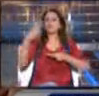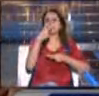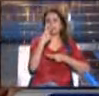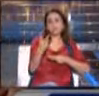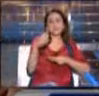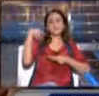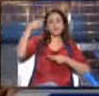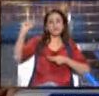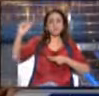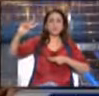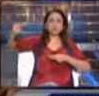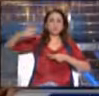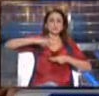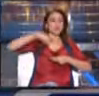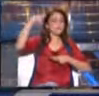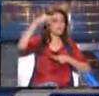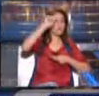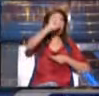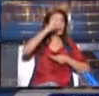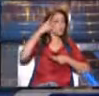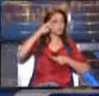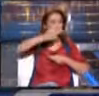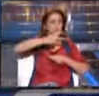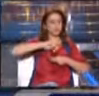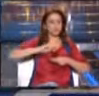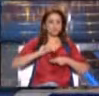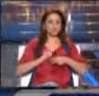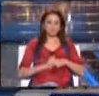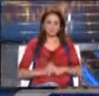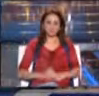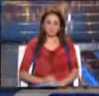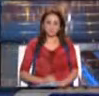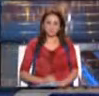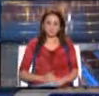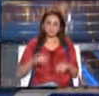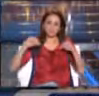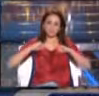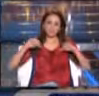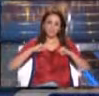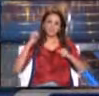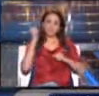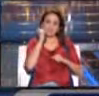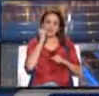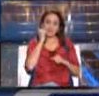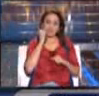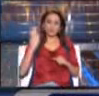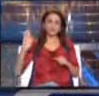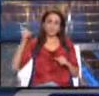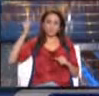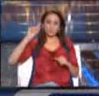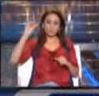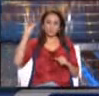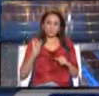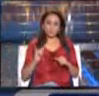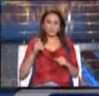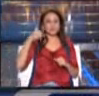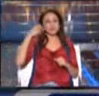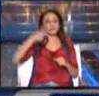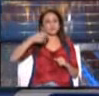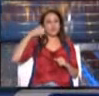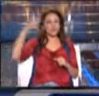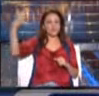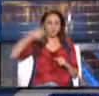بتحب البلد طيب مصر. خلينا ناخد راي كابتن شادي محمد نجم النادي الاهلي السابق اهلا بيك كابتن شادي استاذ عمرو ازي حضرتك الله